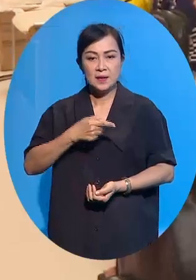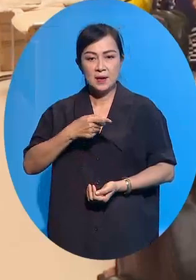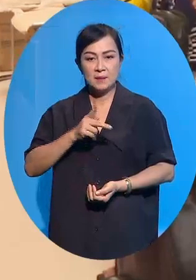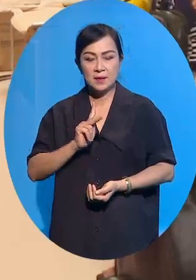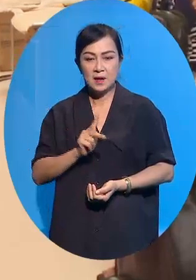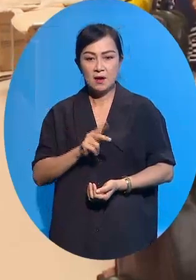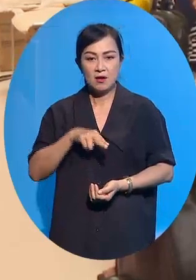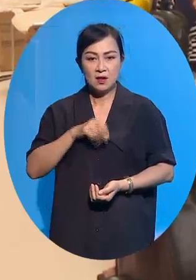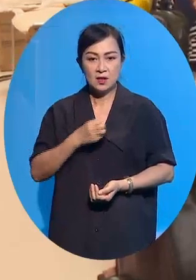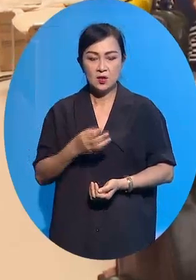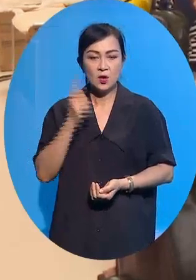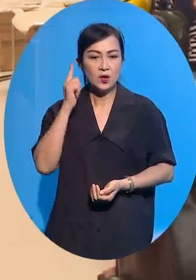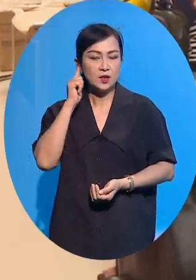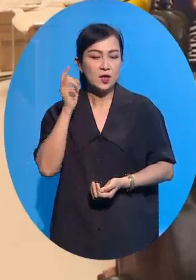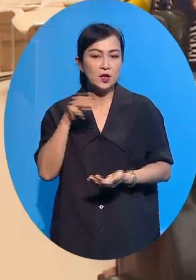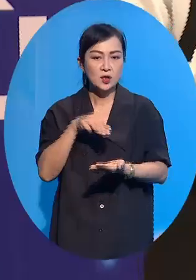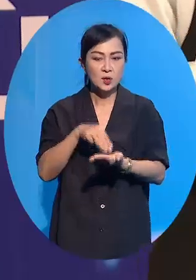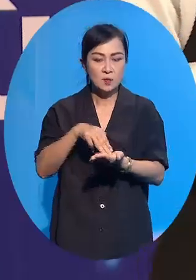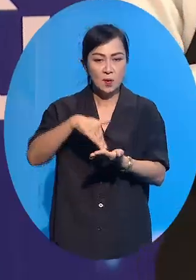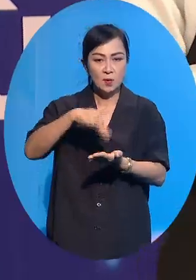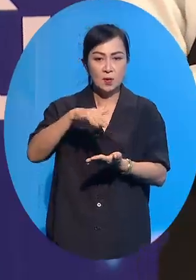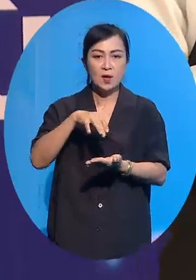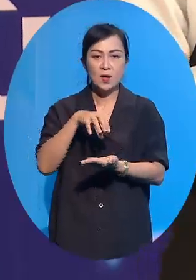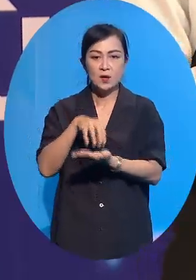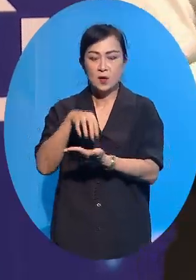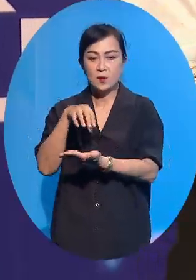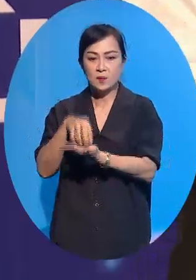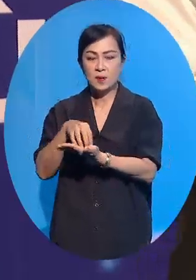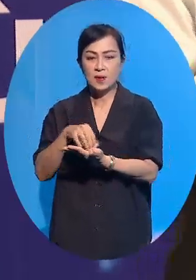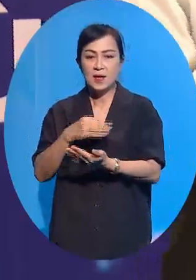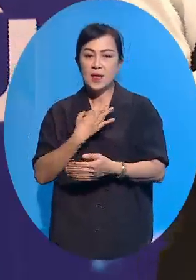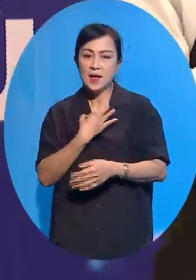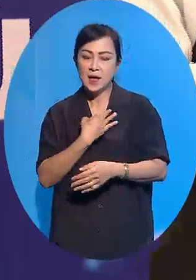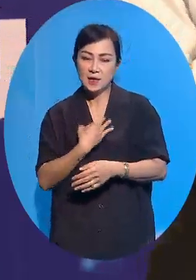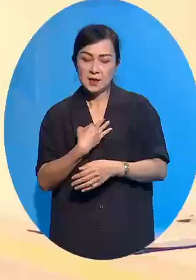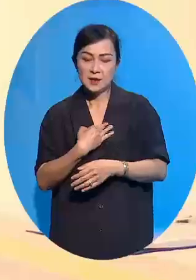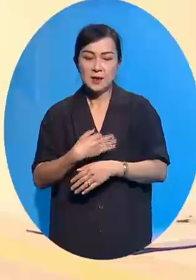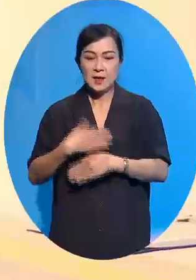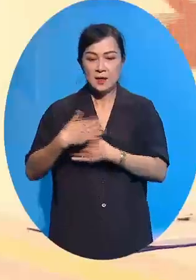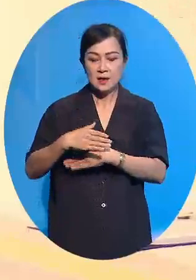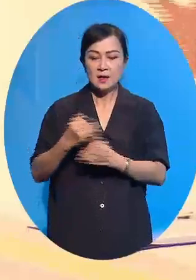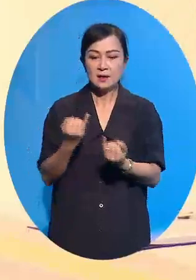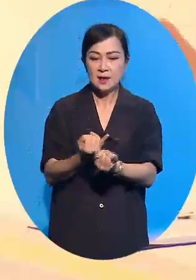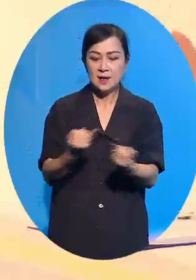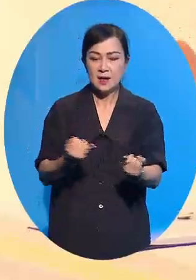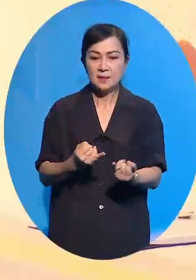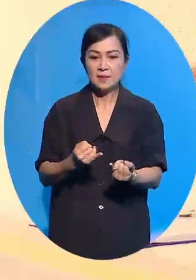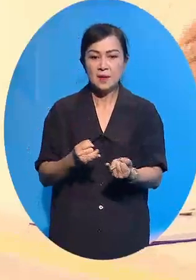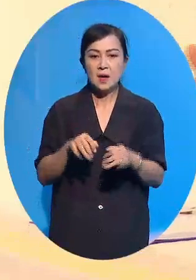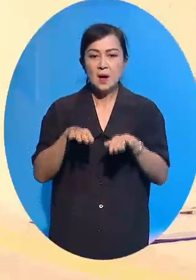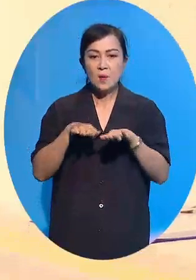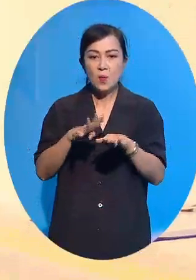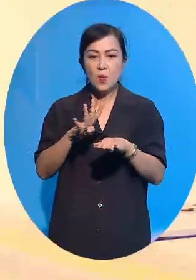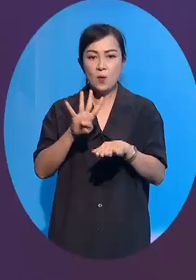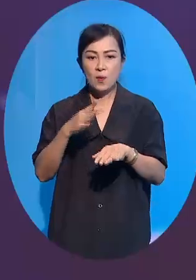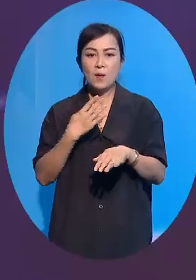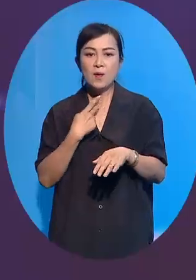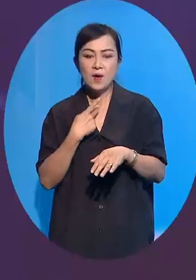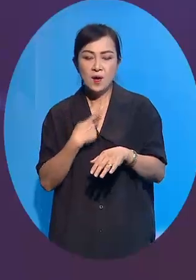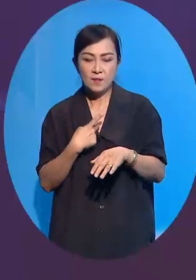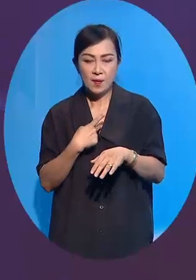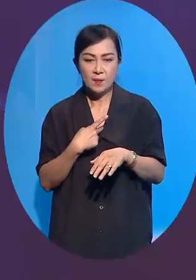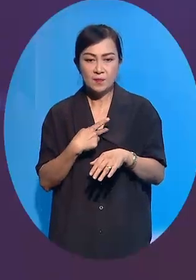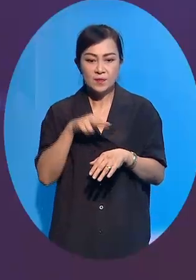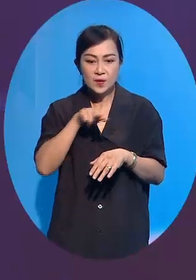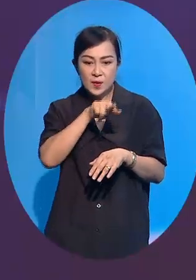là những nghệ sĩ nổi tiếng, có chuyên môn cao trong các lĩnh vực và sự yêu thích gần gũi với con trẻ, siêu tài năng nhí mùa 4 hy vọng các thí sinh sẽ